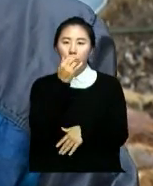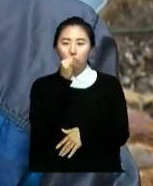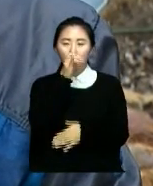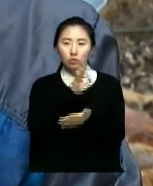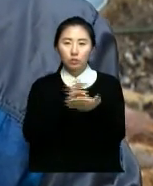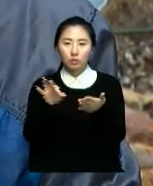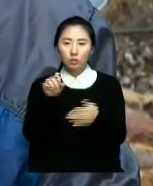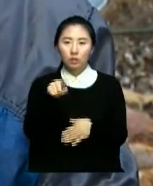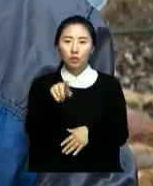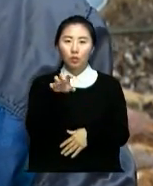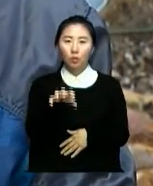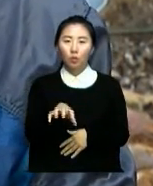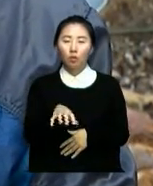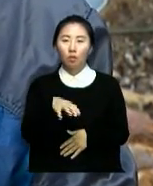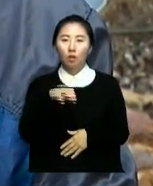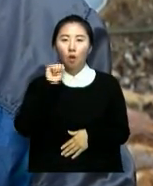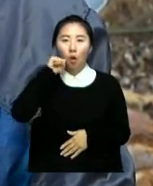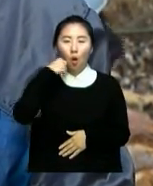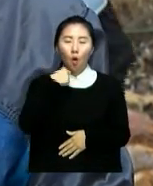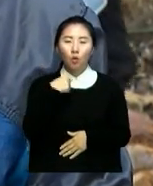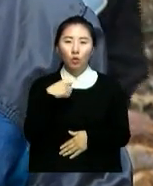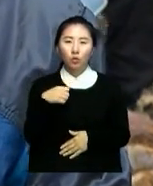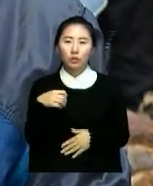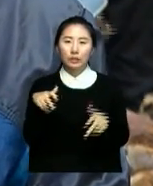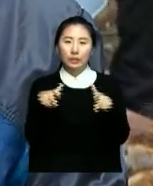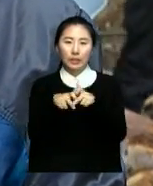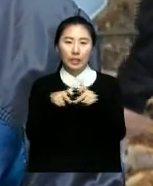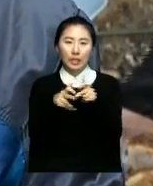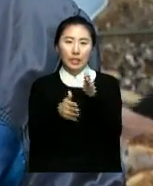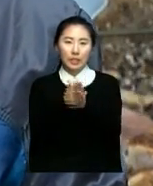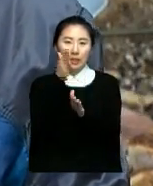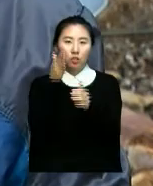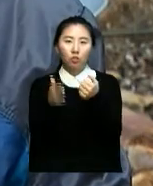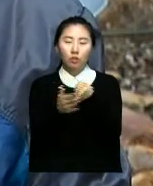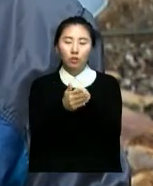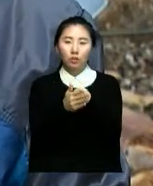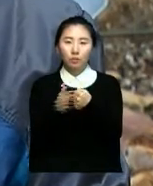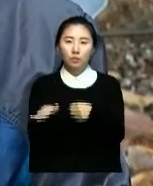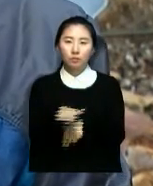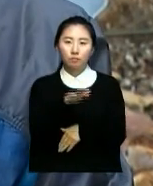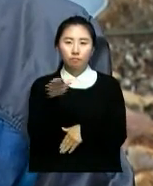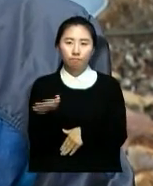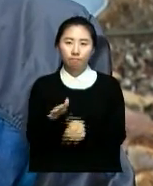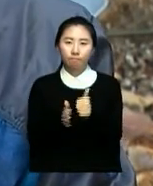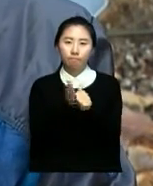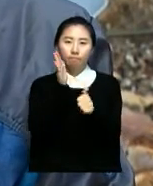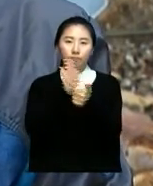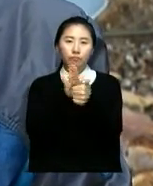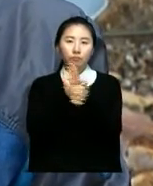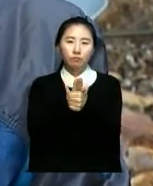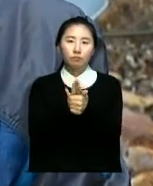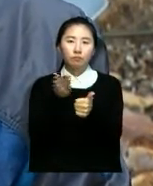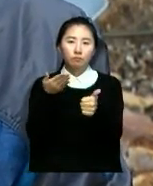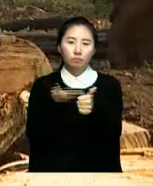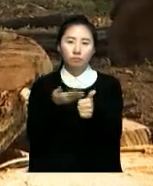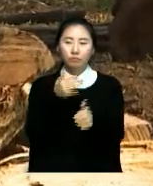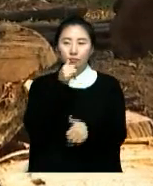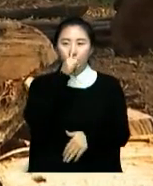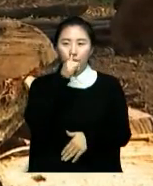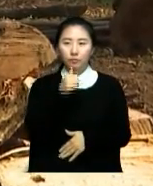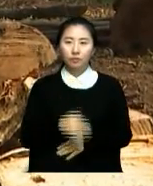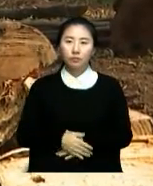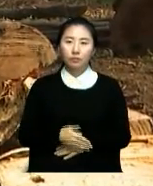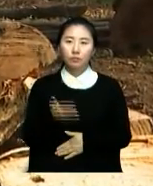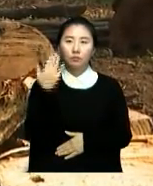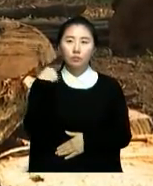특히 여기는 이제 그 어려우신 그런 장애우 시설이기 때문에 저희가 또시 차원에서 좀 지원을 해드리는 게 필요하다.